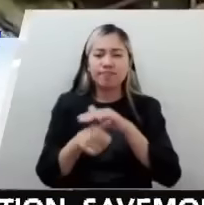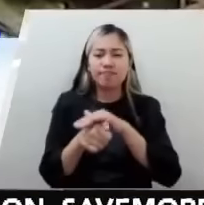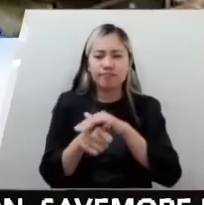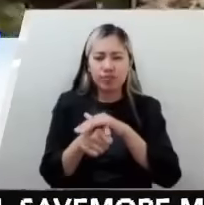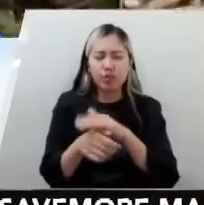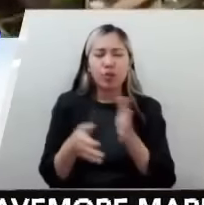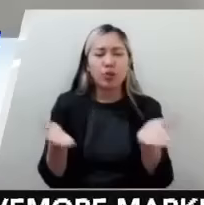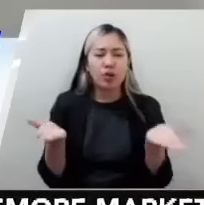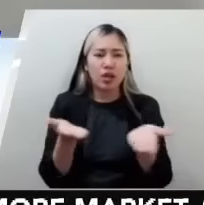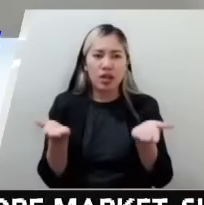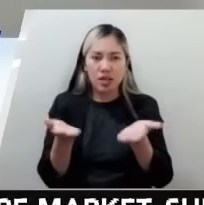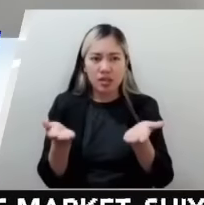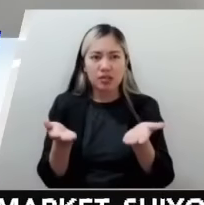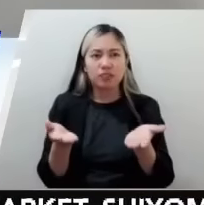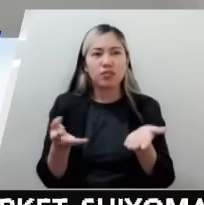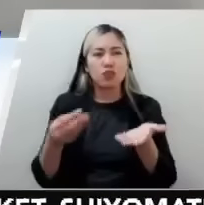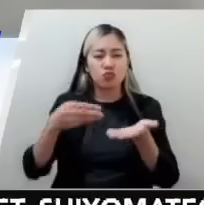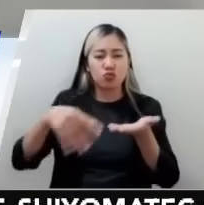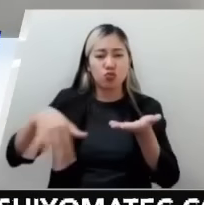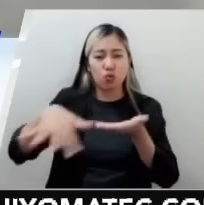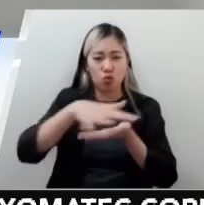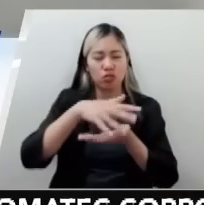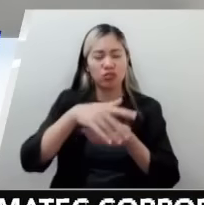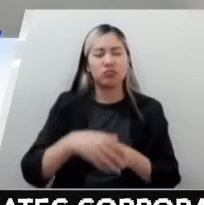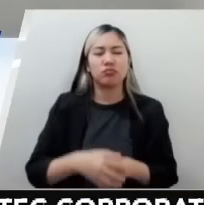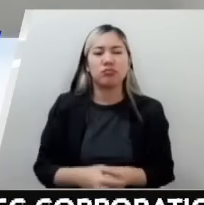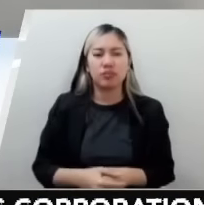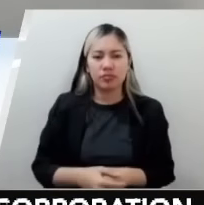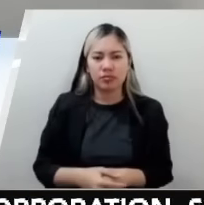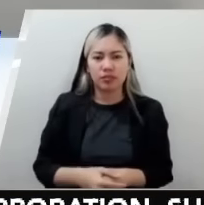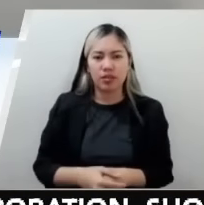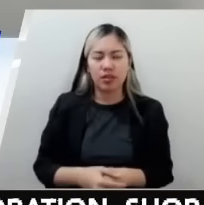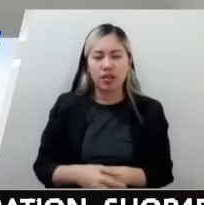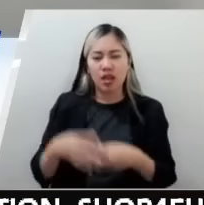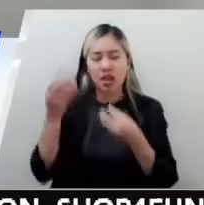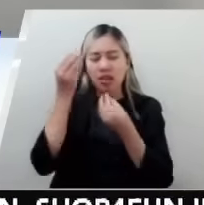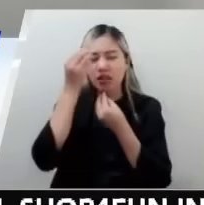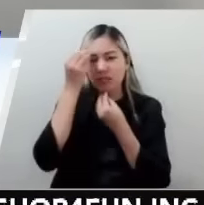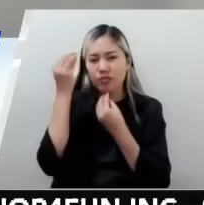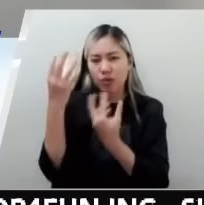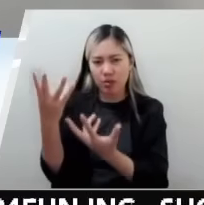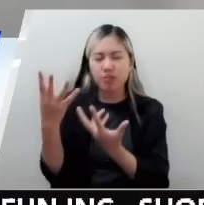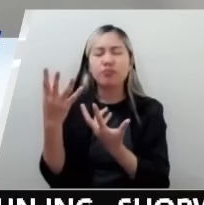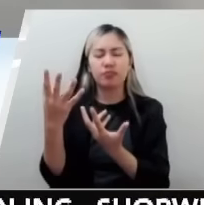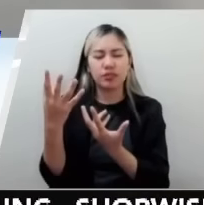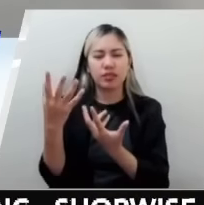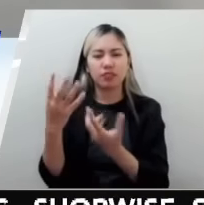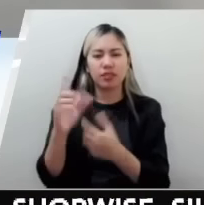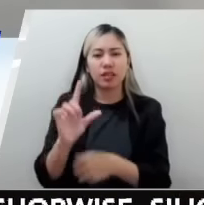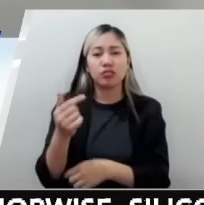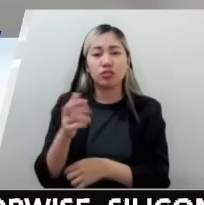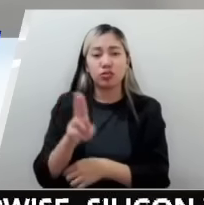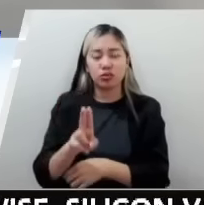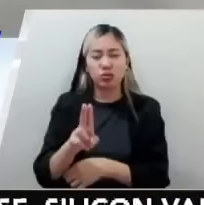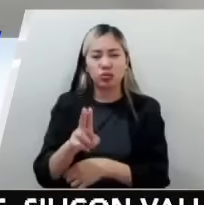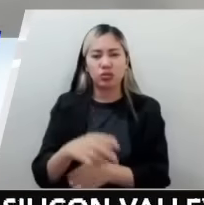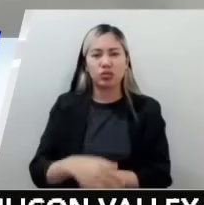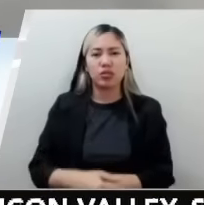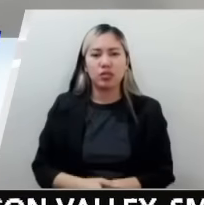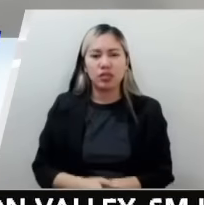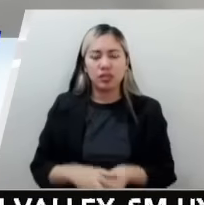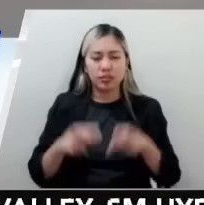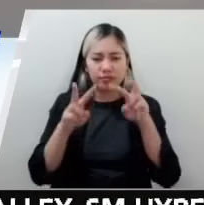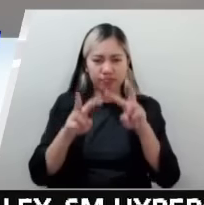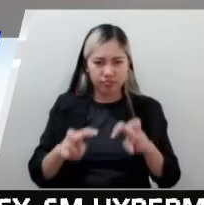sa bulan Sorsogon ini-report ito ng mga residente sa bulan lgu sinuri ang pawikan ng bulan lgu at agad